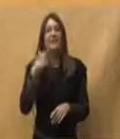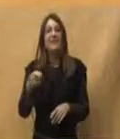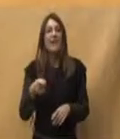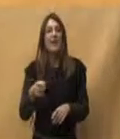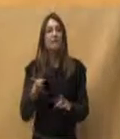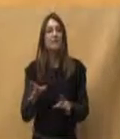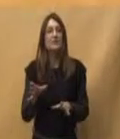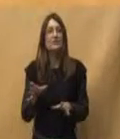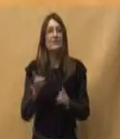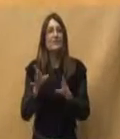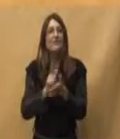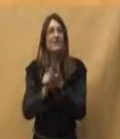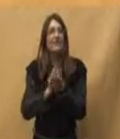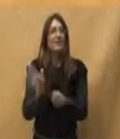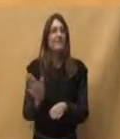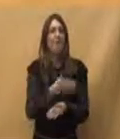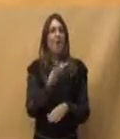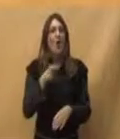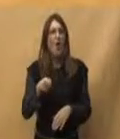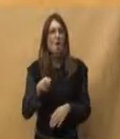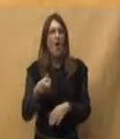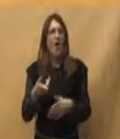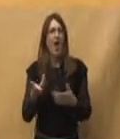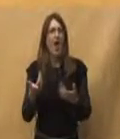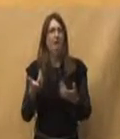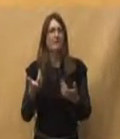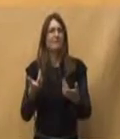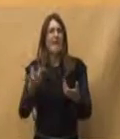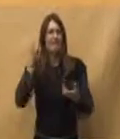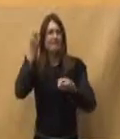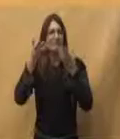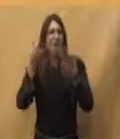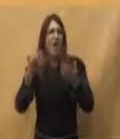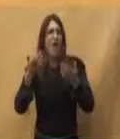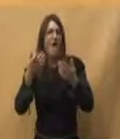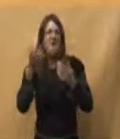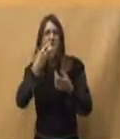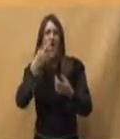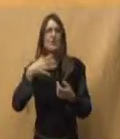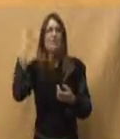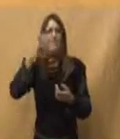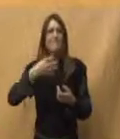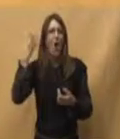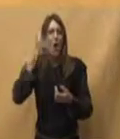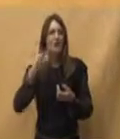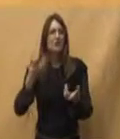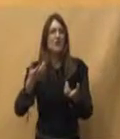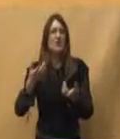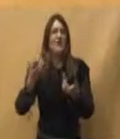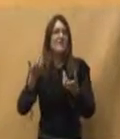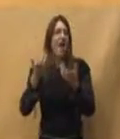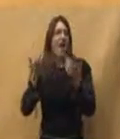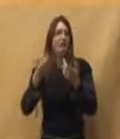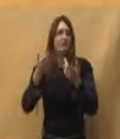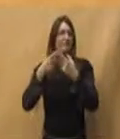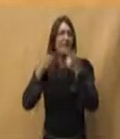Brzo ću reći jer mi ističe vrijeme. Ta egzotična hrana, egzotično voće, povrće. Jedna